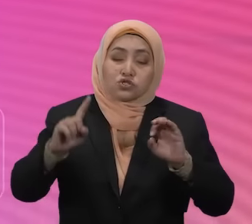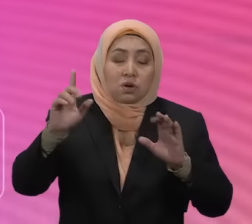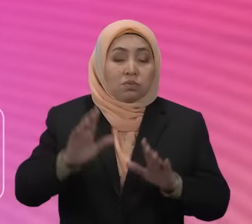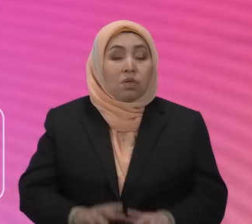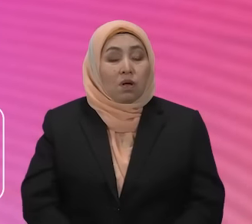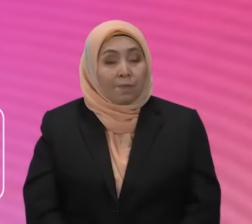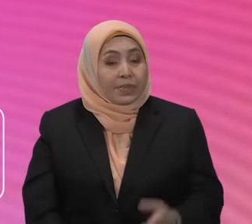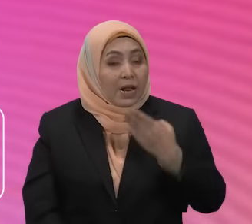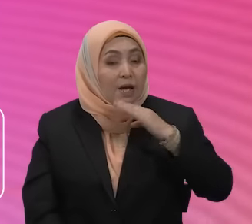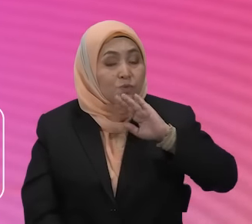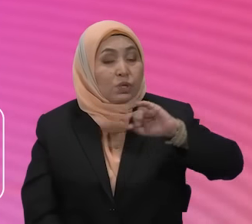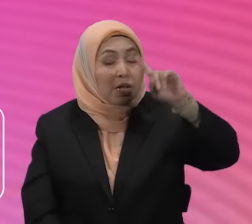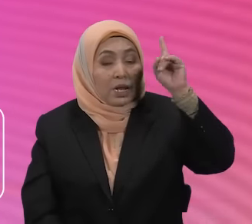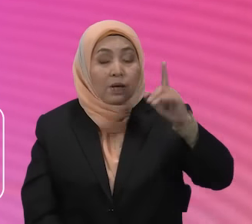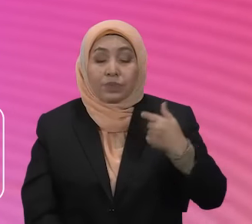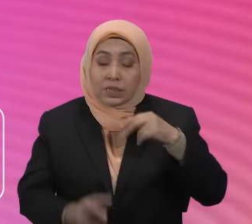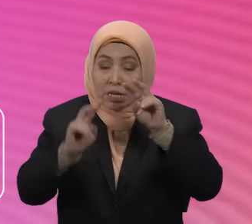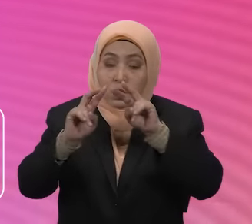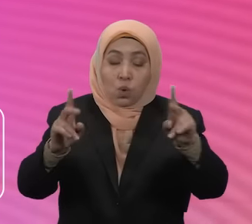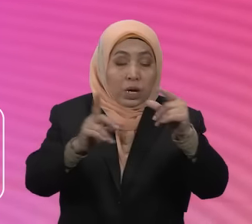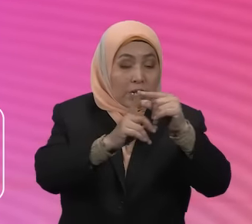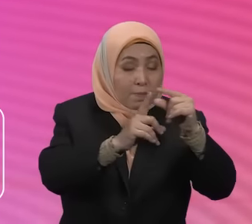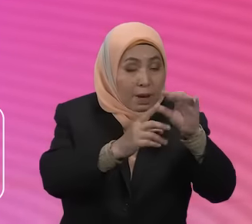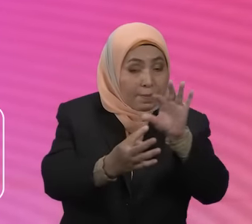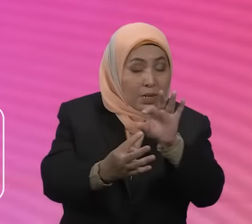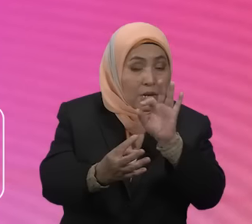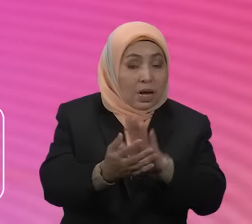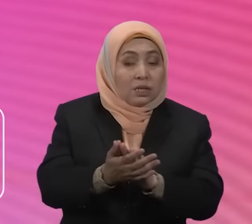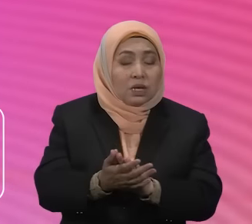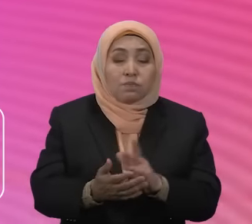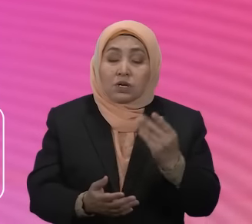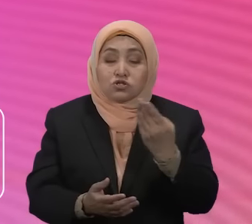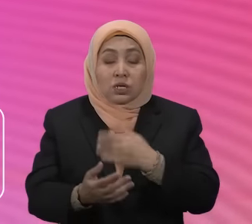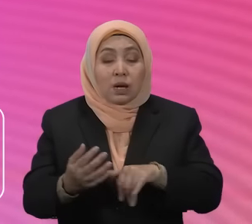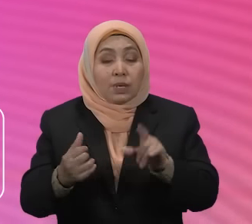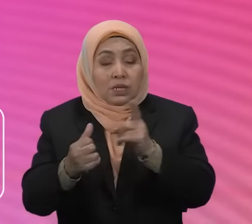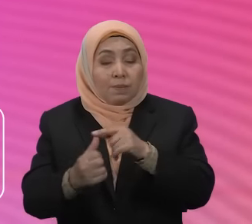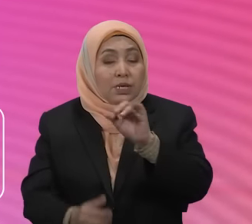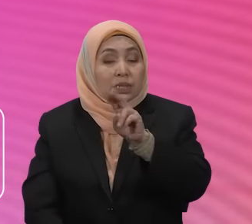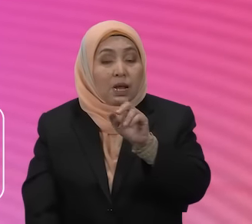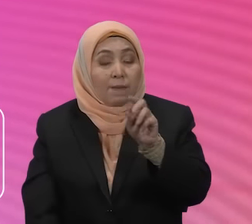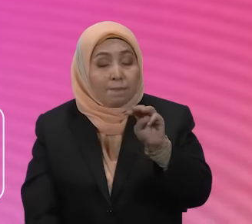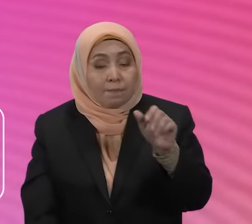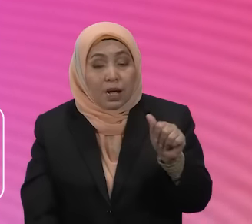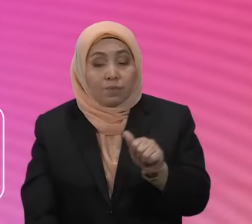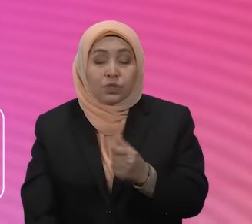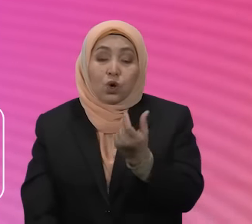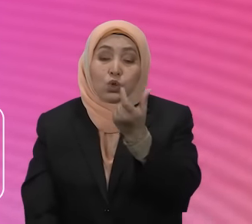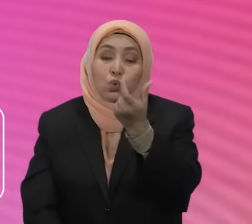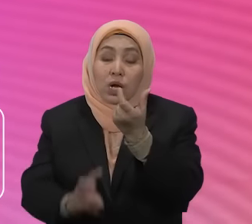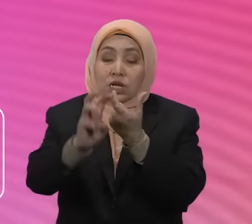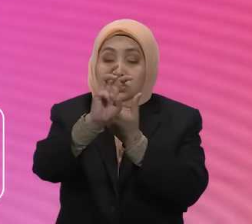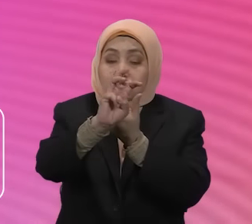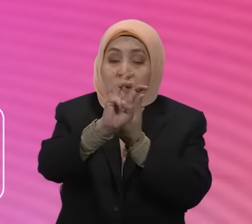InsyaAllah, tabarakallah, alhamdulillah. Baik, kita perhatikan kalimah-kalimah pilihan. Antaranya yang pertama, innama. Atas huruf nun ada